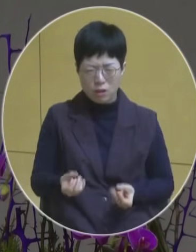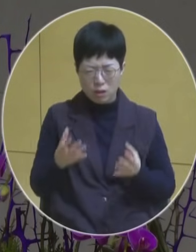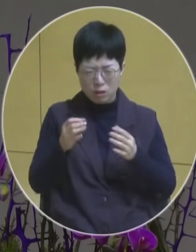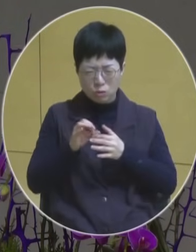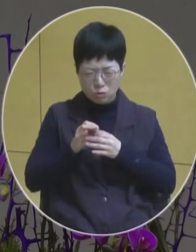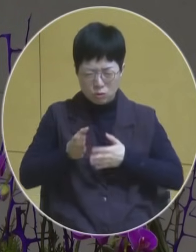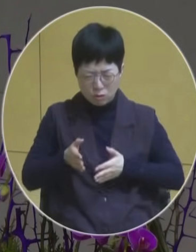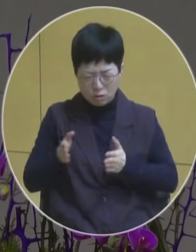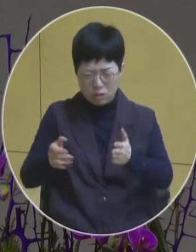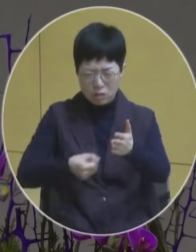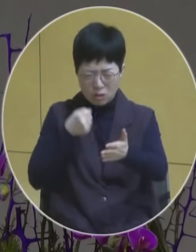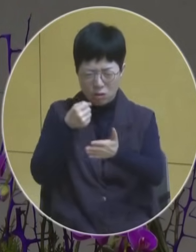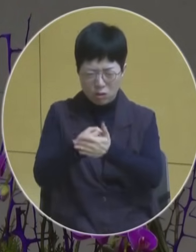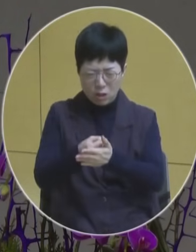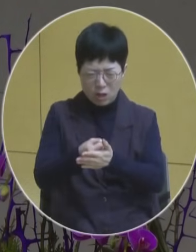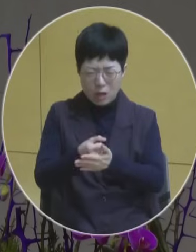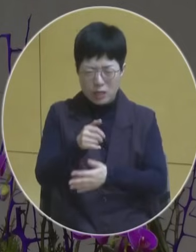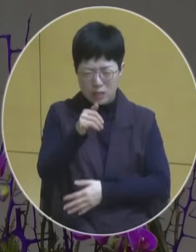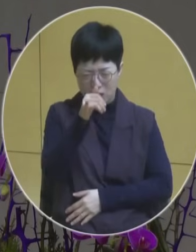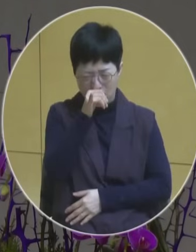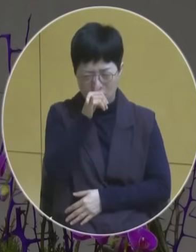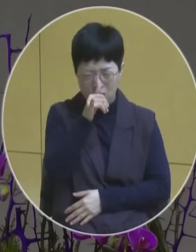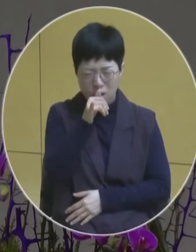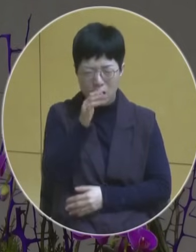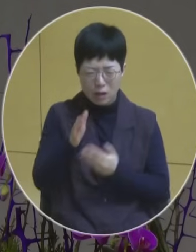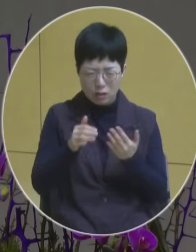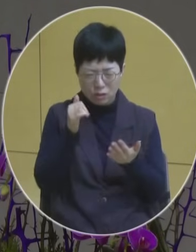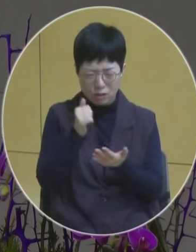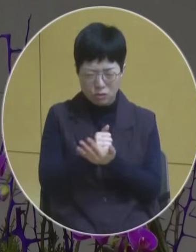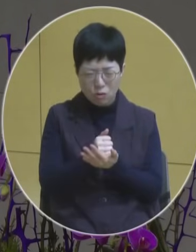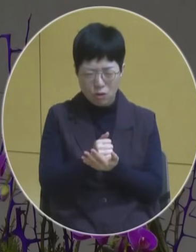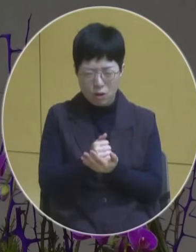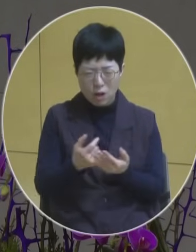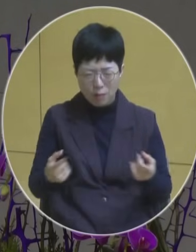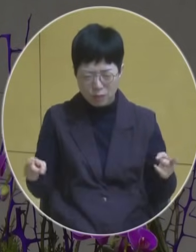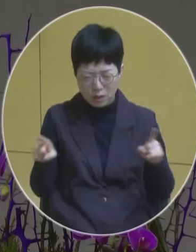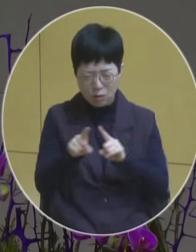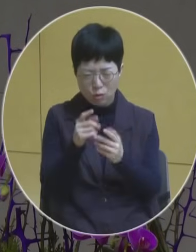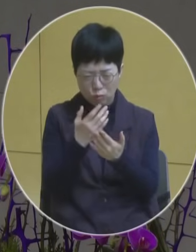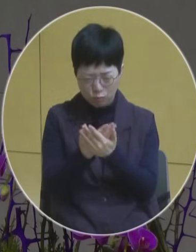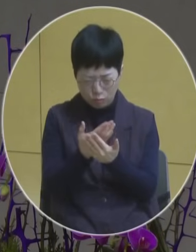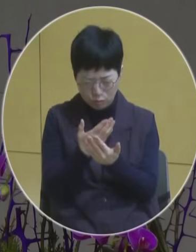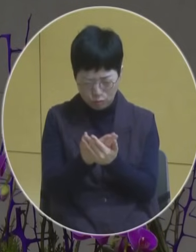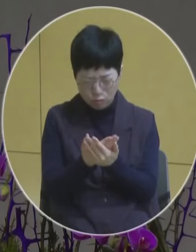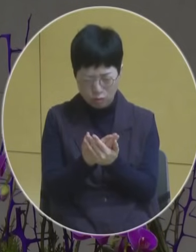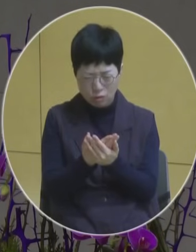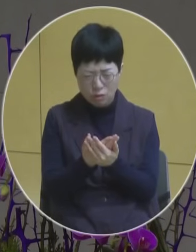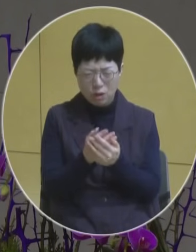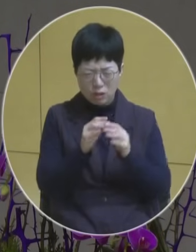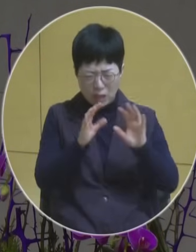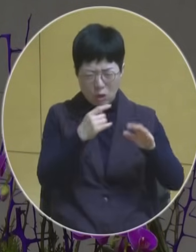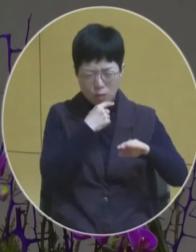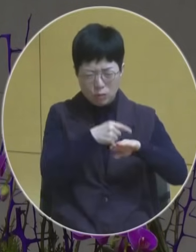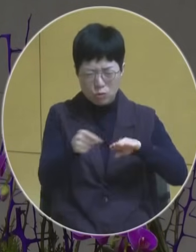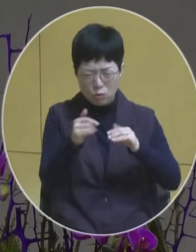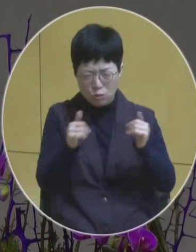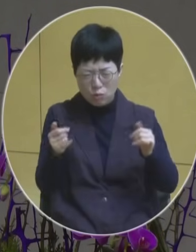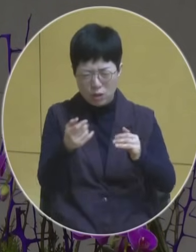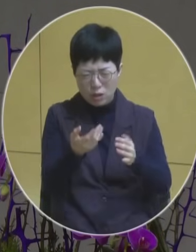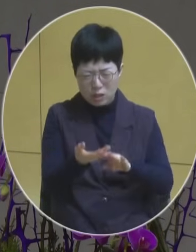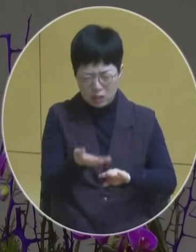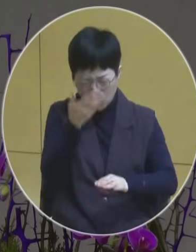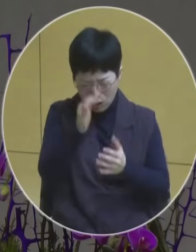쓰임받는 귀한 결단과 변화들이 일어날 수 있도록 아버지여 함께하여 주시옵소서. 나라와 민족을 위하여